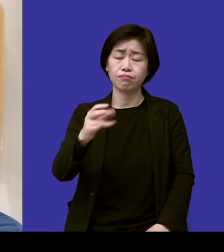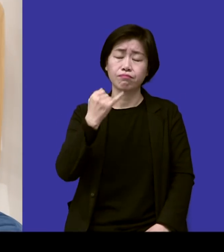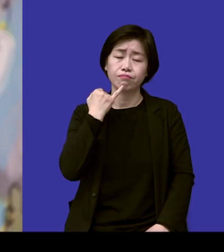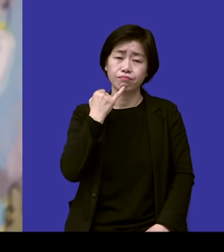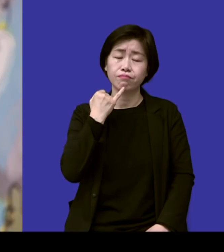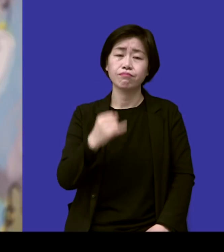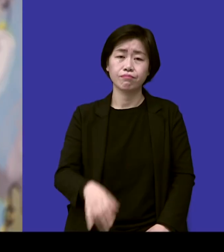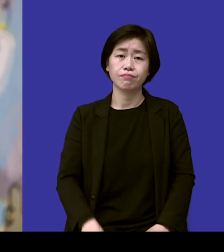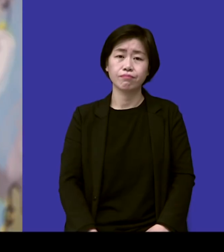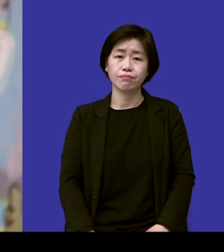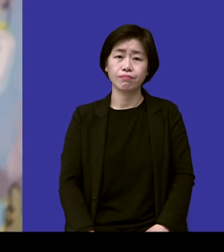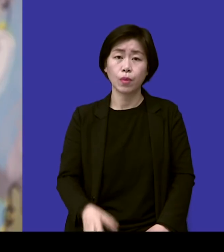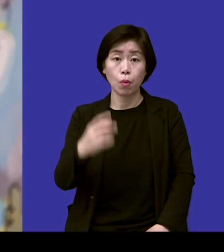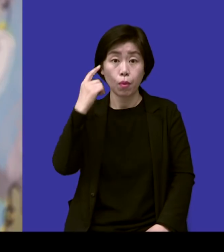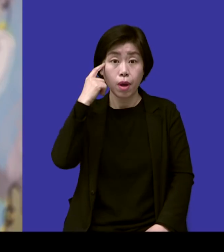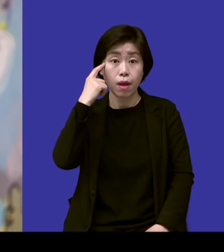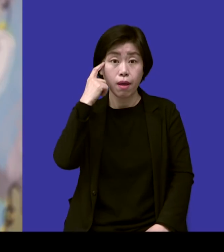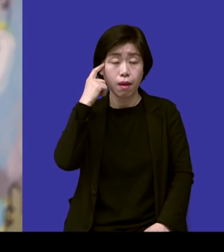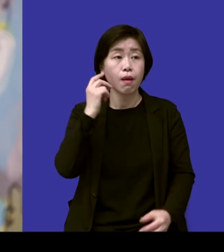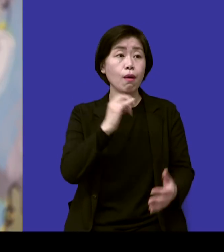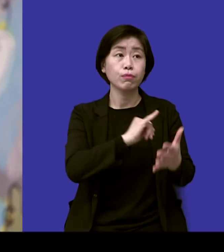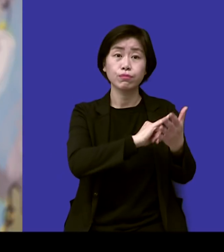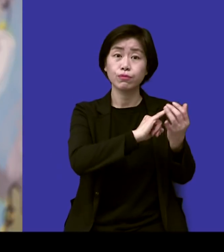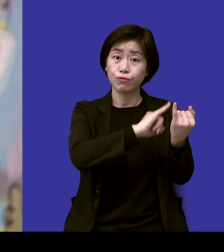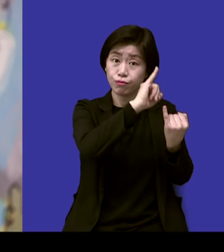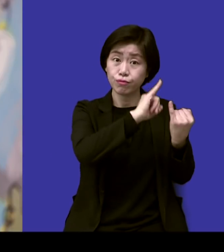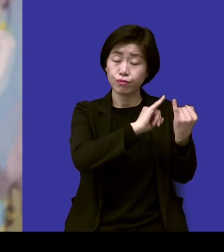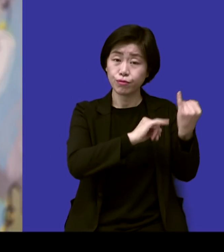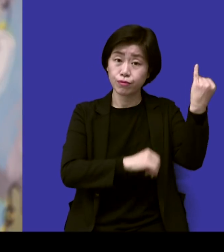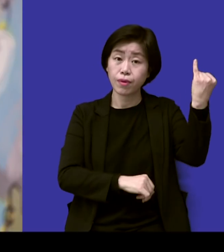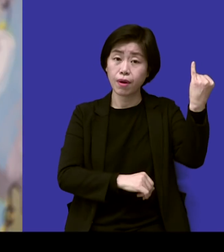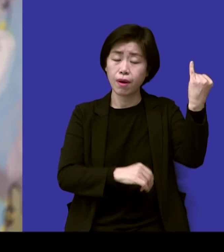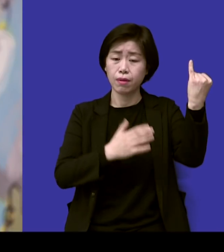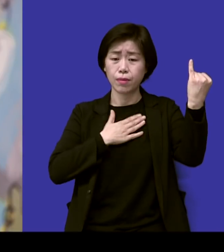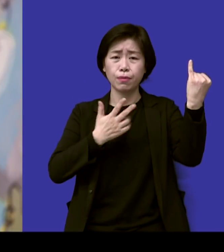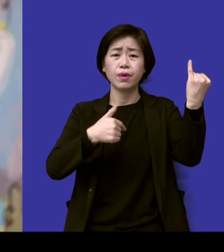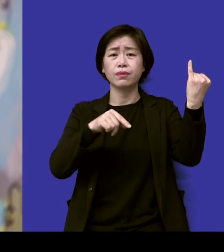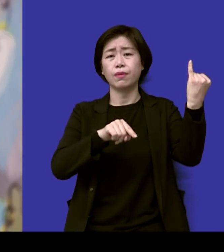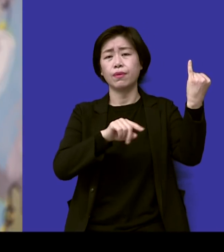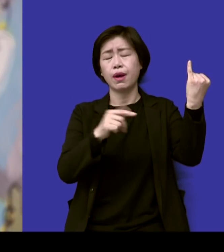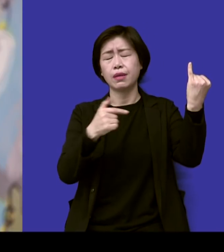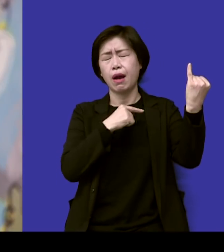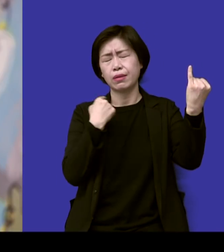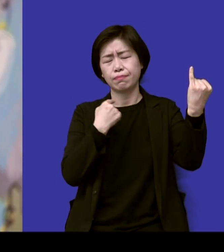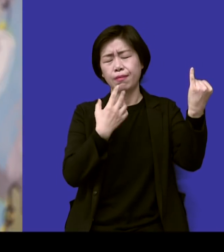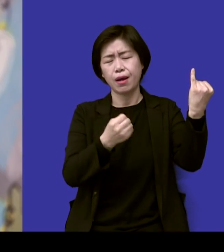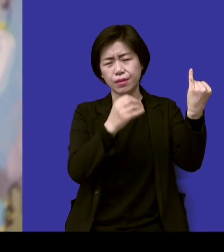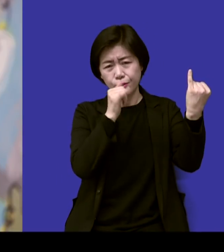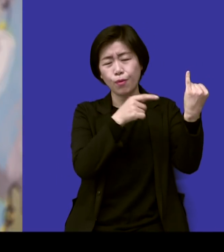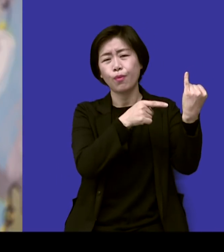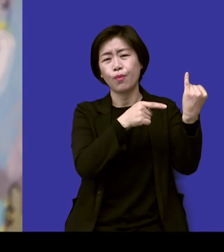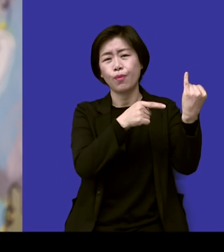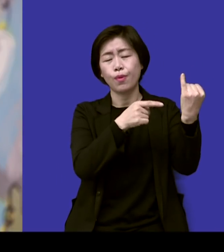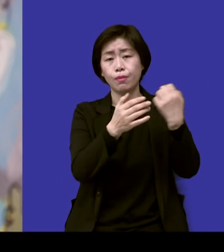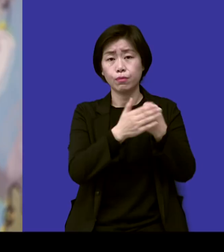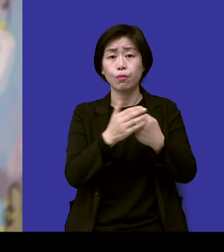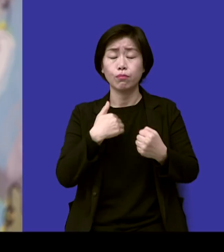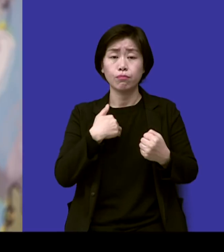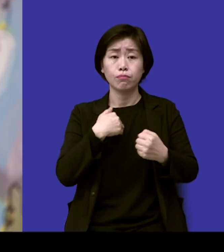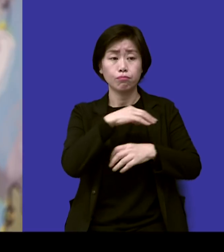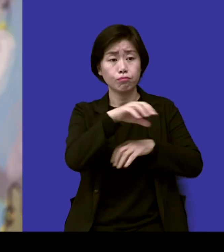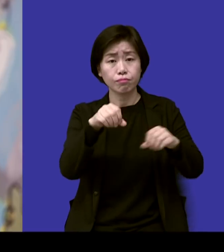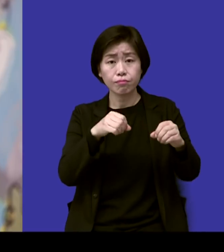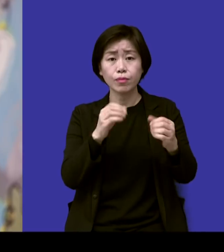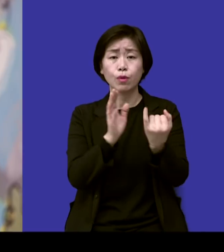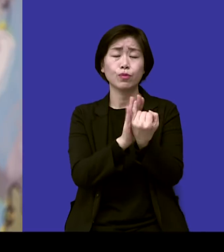길이 정말 후회도 안 했어요. 그 그룹 너무 하고 싶었지만 예. 정말 단 한순간도 이